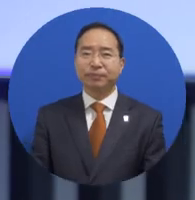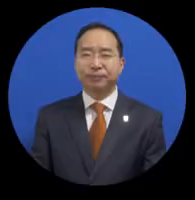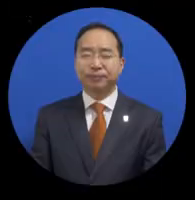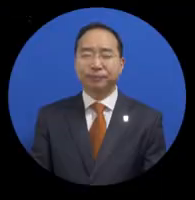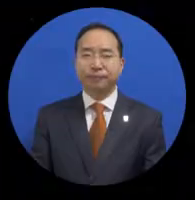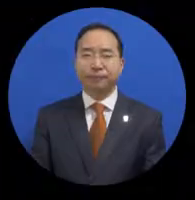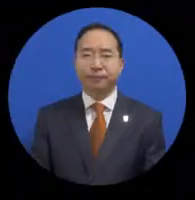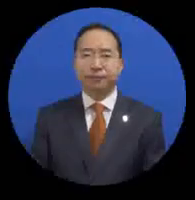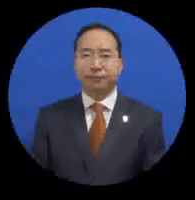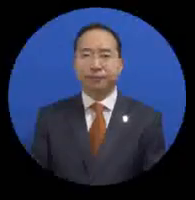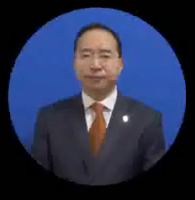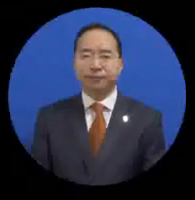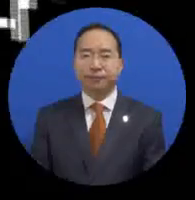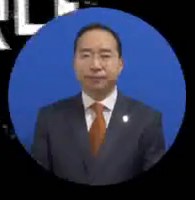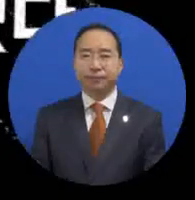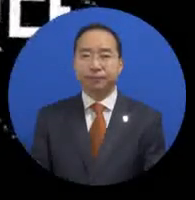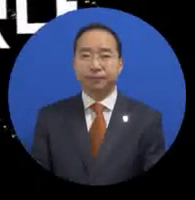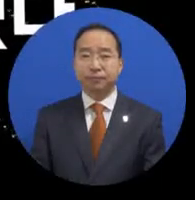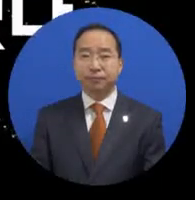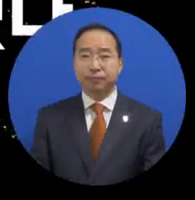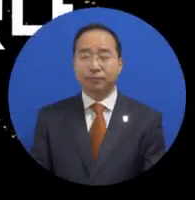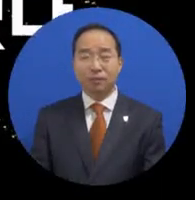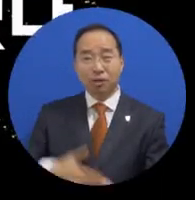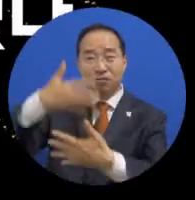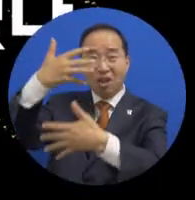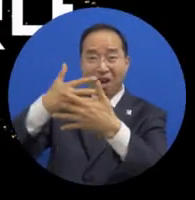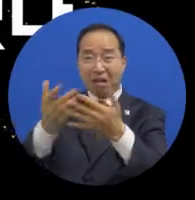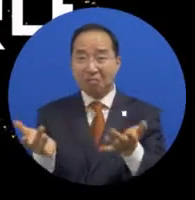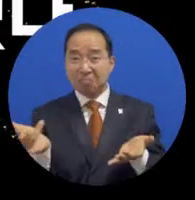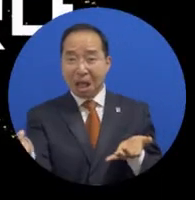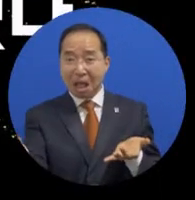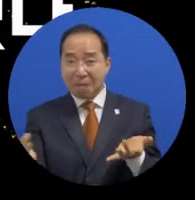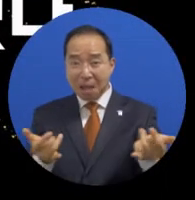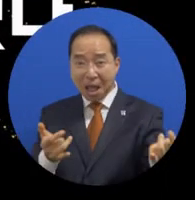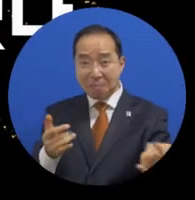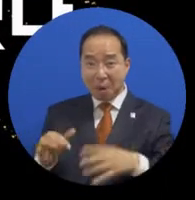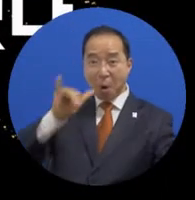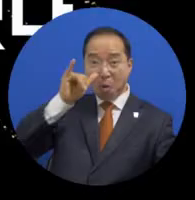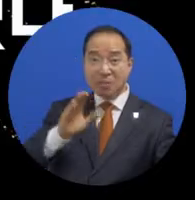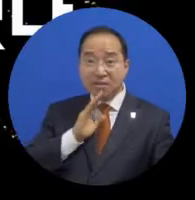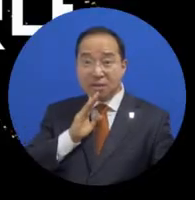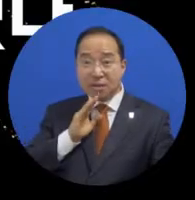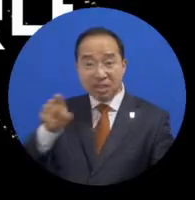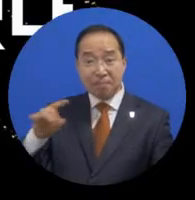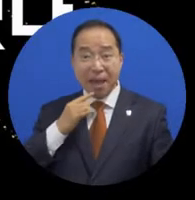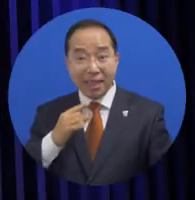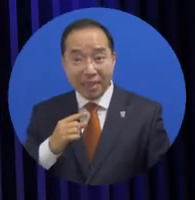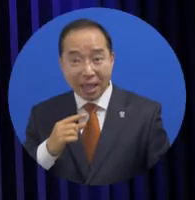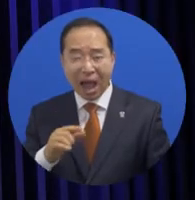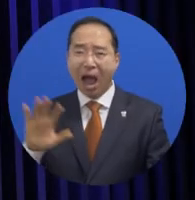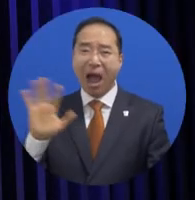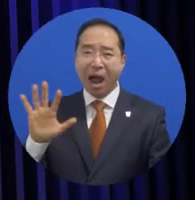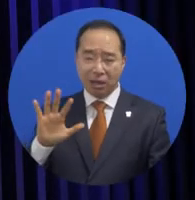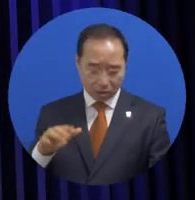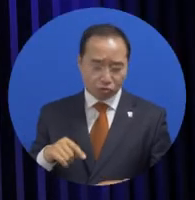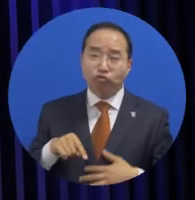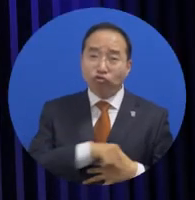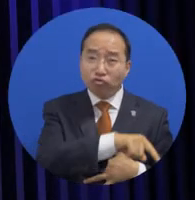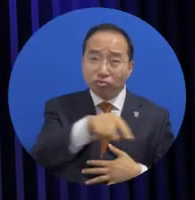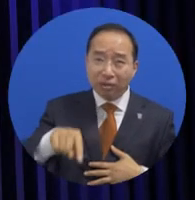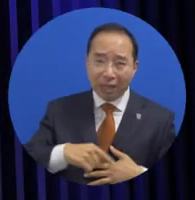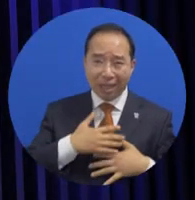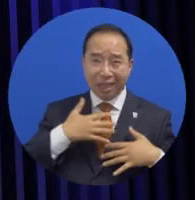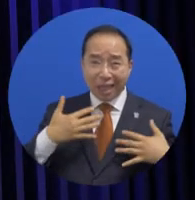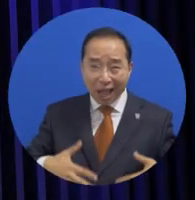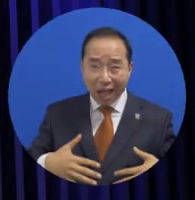같습니다. 스파이더맨, 슈퍼맨만 영웅이 아니에요. 우리들처럼 우리 삶에서 작은 어떤